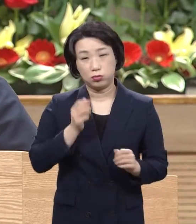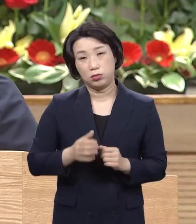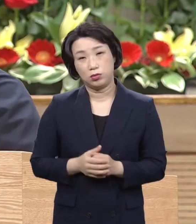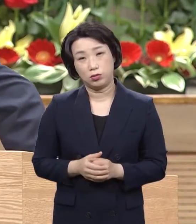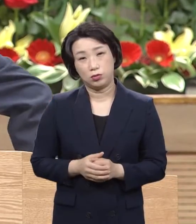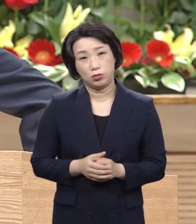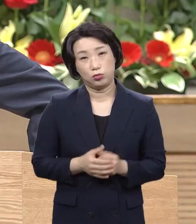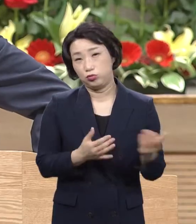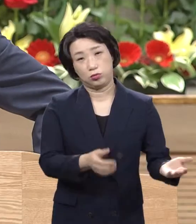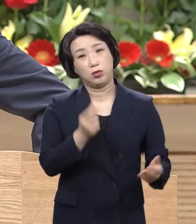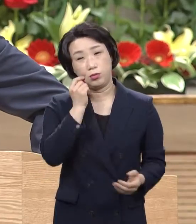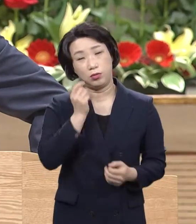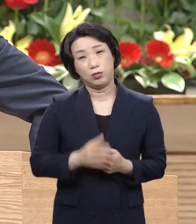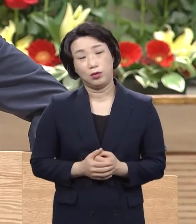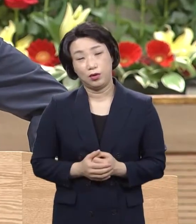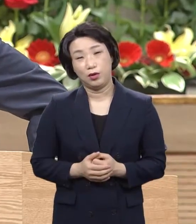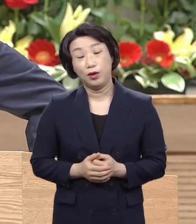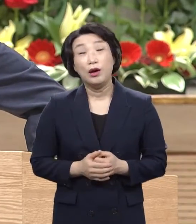못한다.